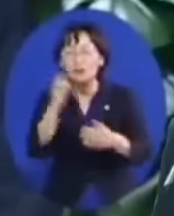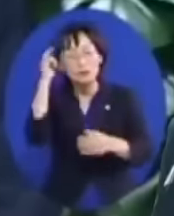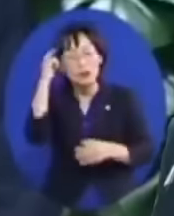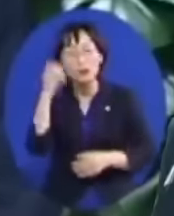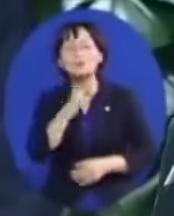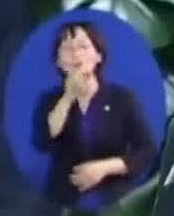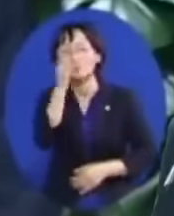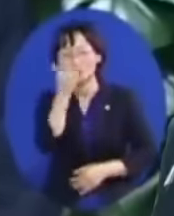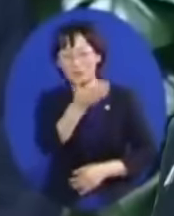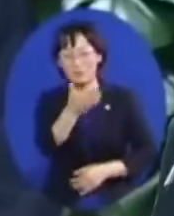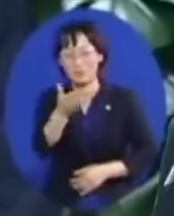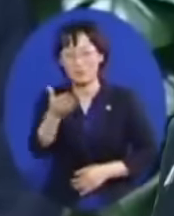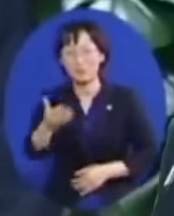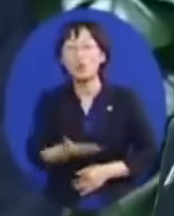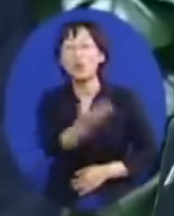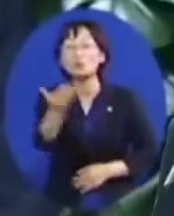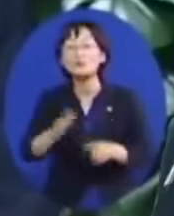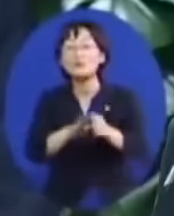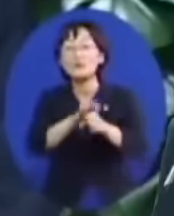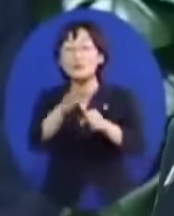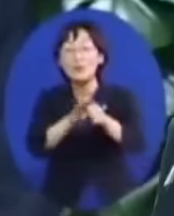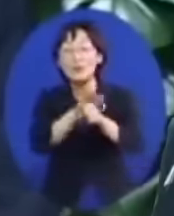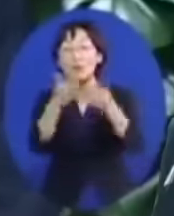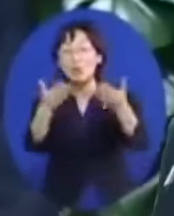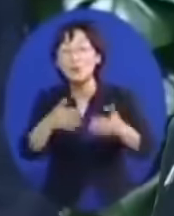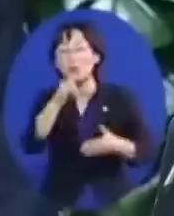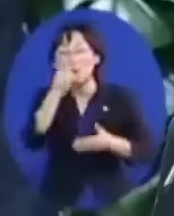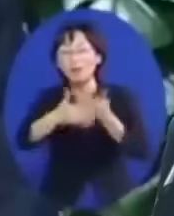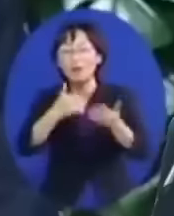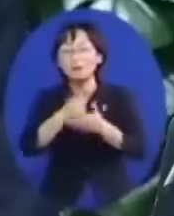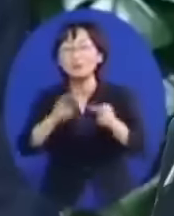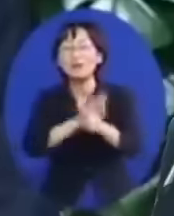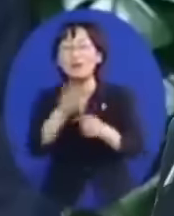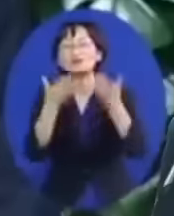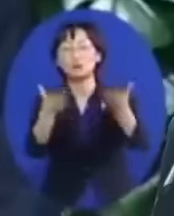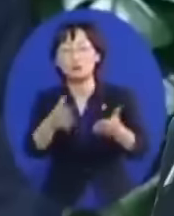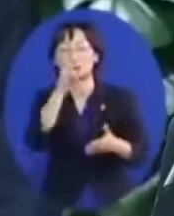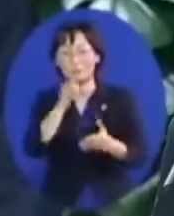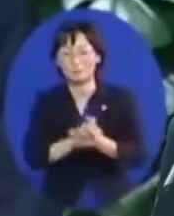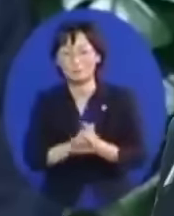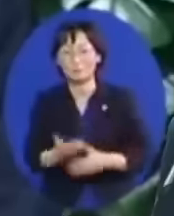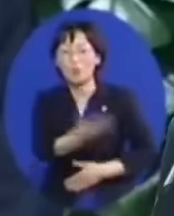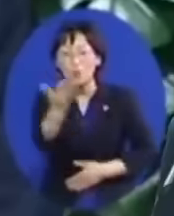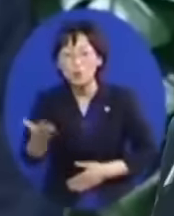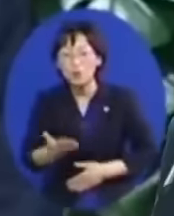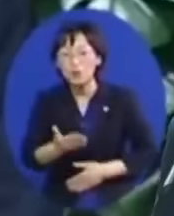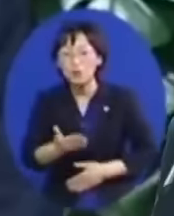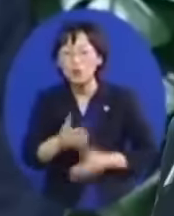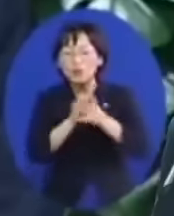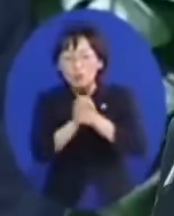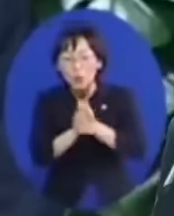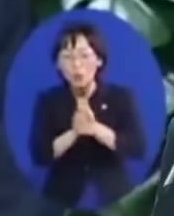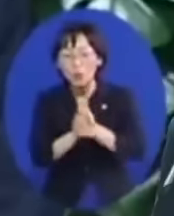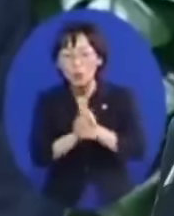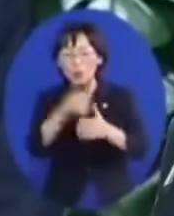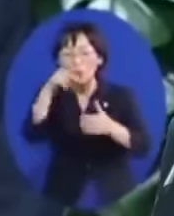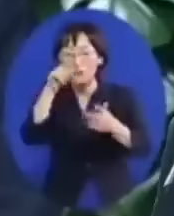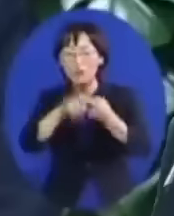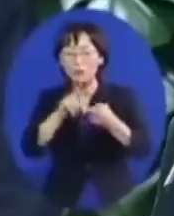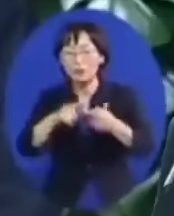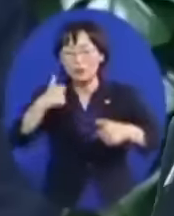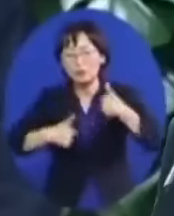것입니까? 여러분은 사랑을 받고 있고 하나님은 여러분을 사랑하고 계십니다. 여러분이 주야로 기도하는 것을 기쁘게 생각하는